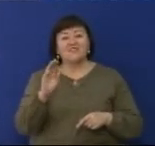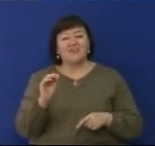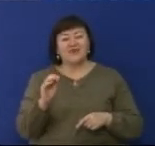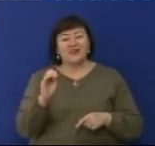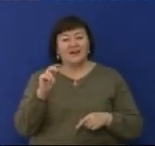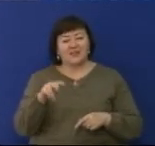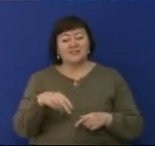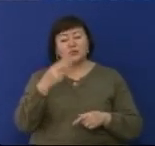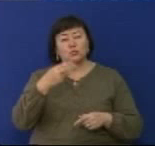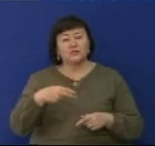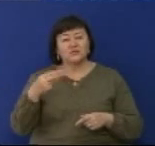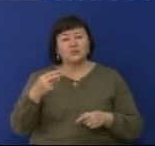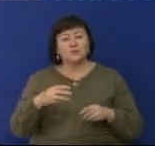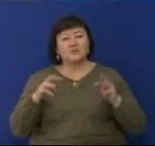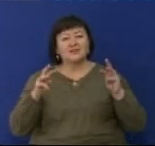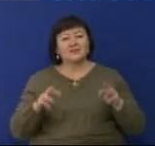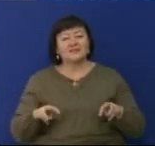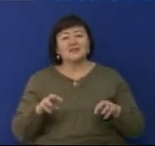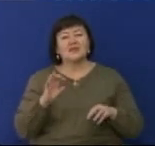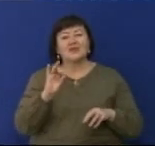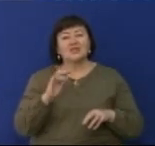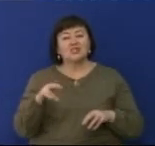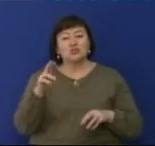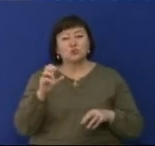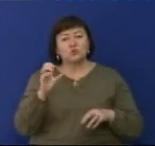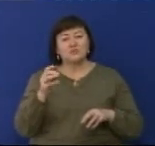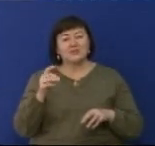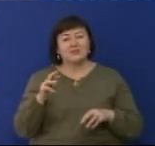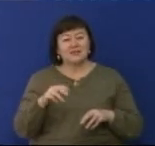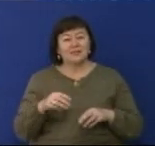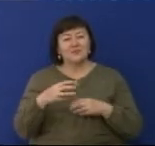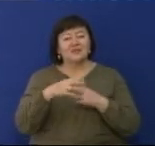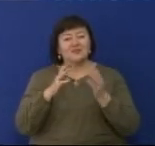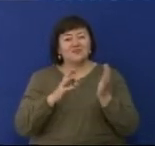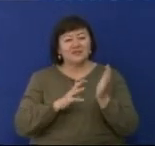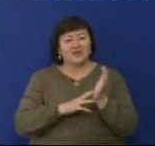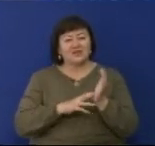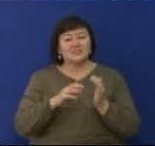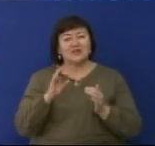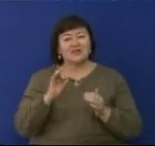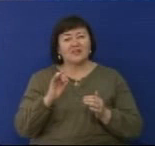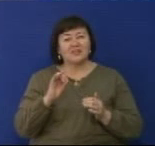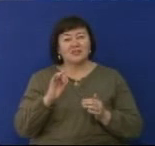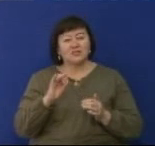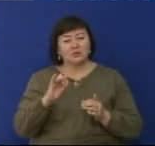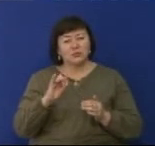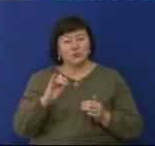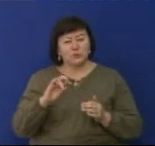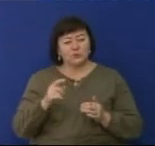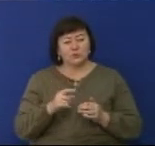министерстве ный индустрии от 20 и не 2019 года за номером 417